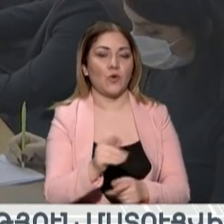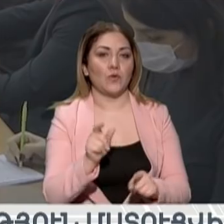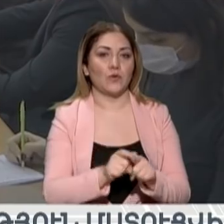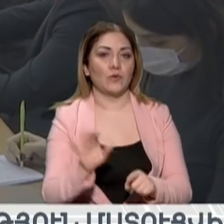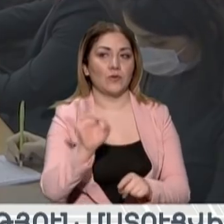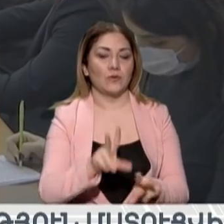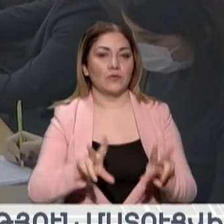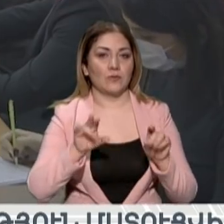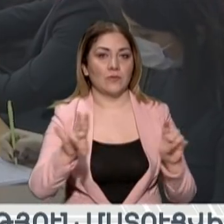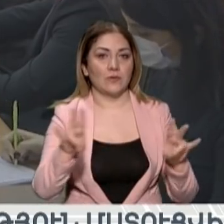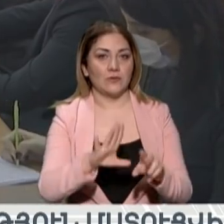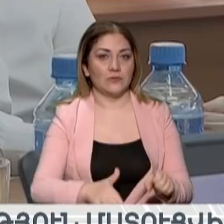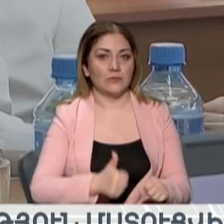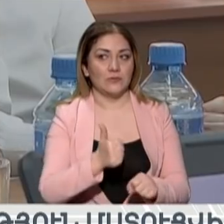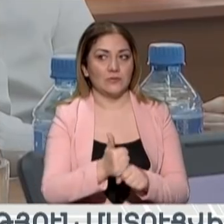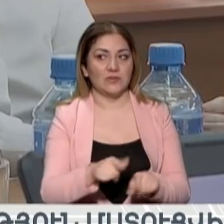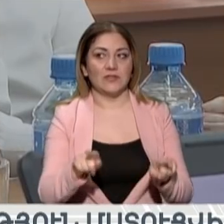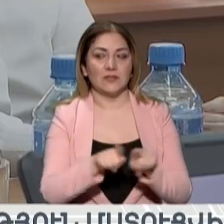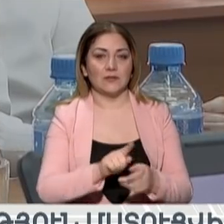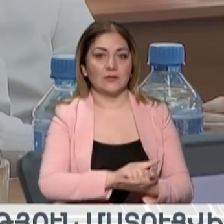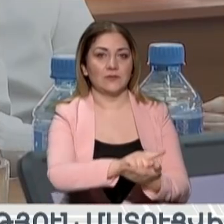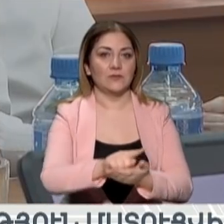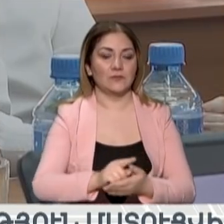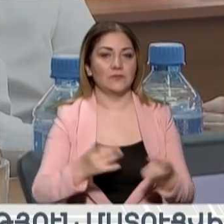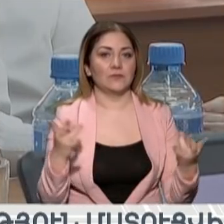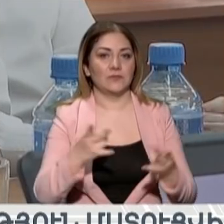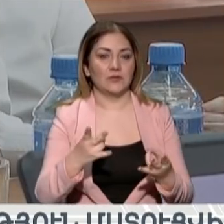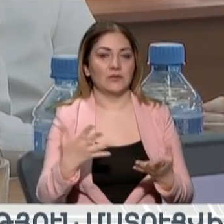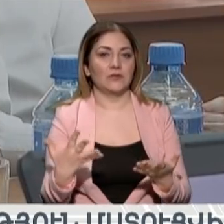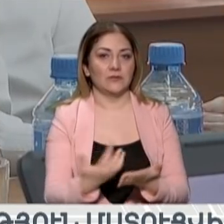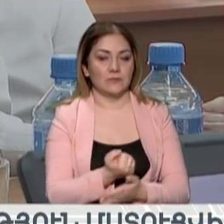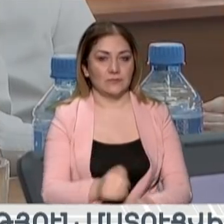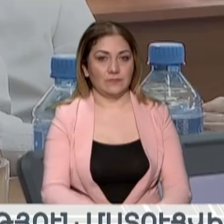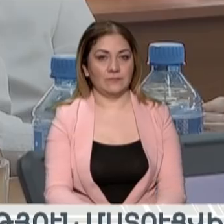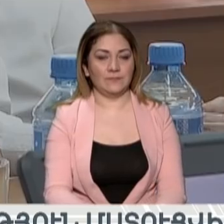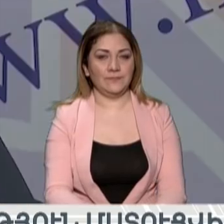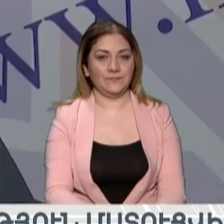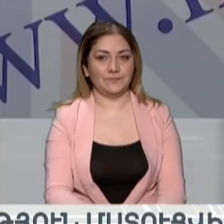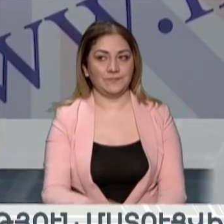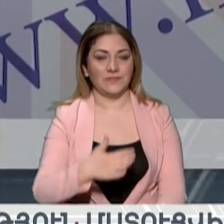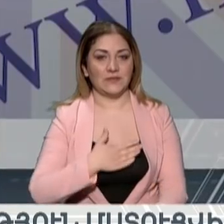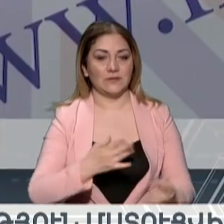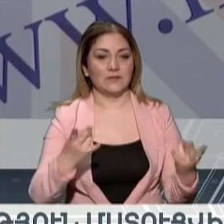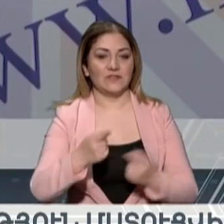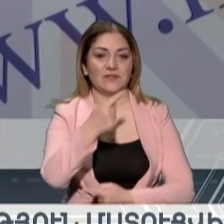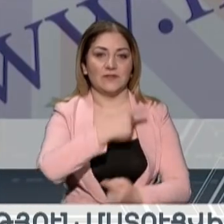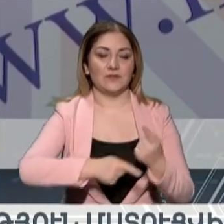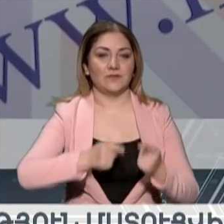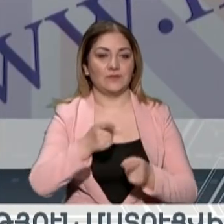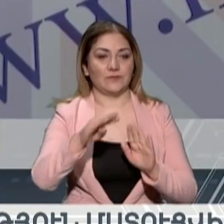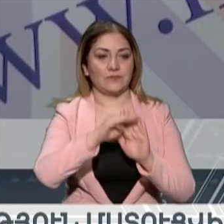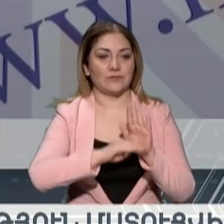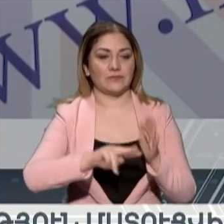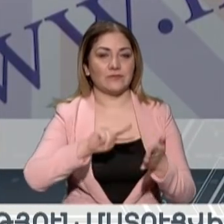է ասել վարչապետը, շեշտել, որ նաև նման քննարկումներով պետք է հասնել դրան։ Մենք պետք է վերանայենք այն